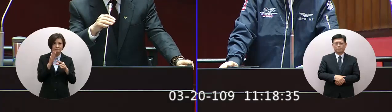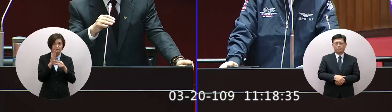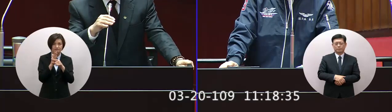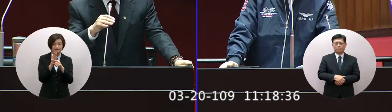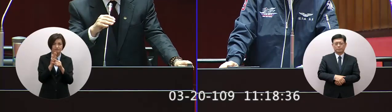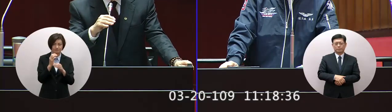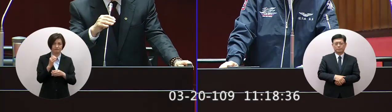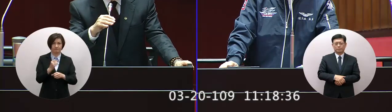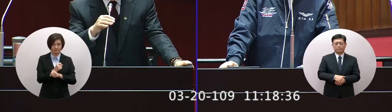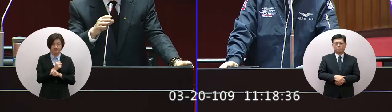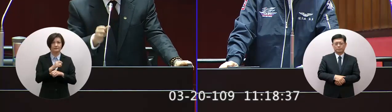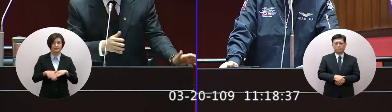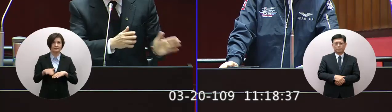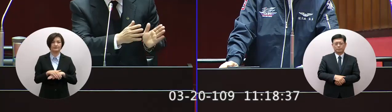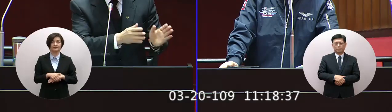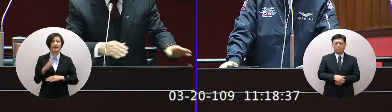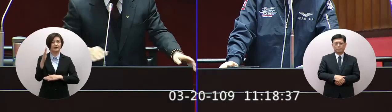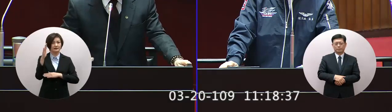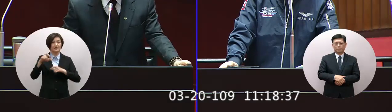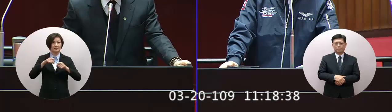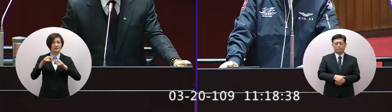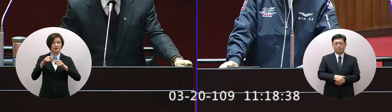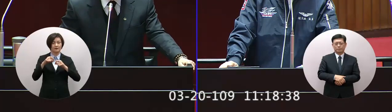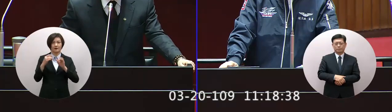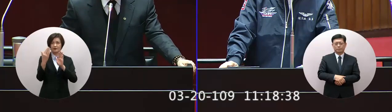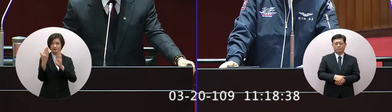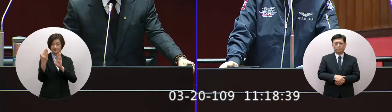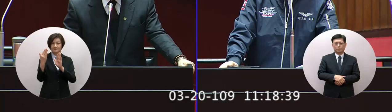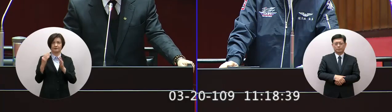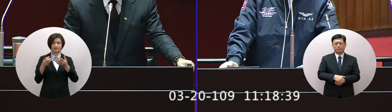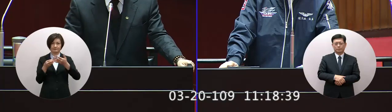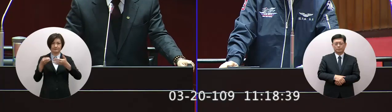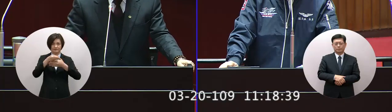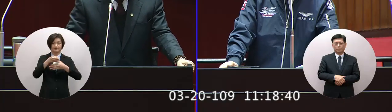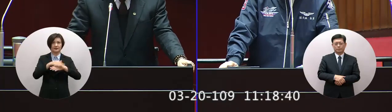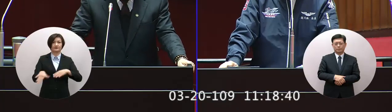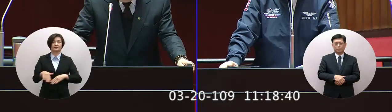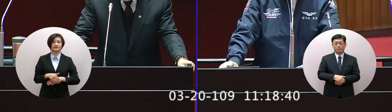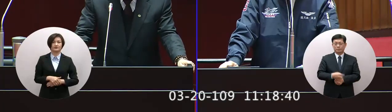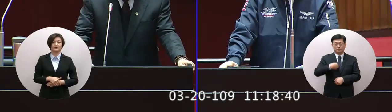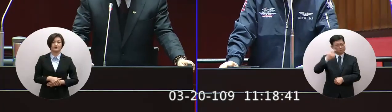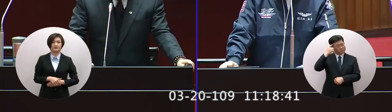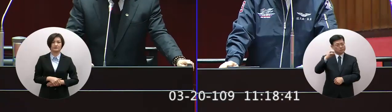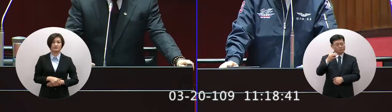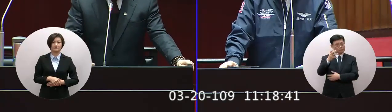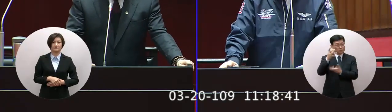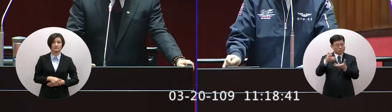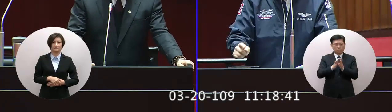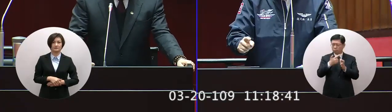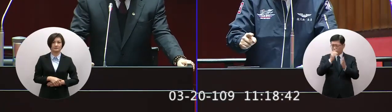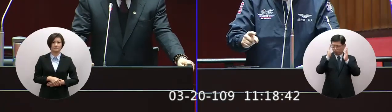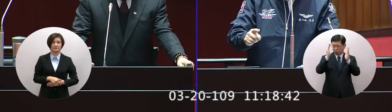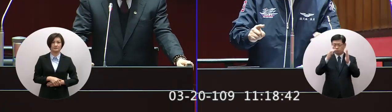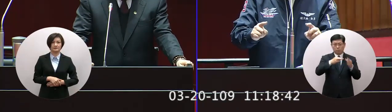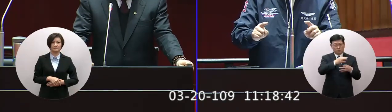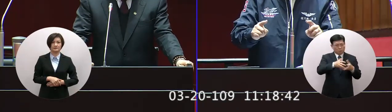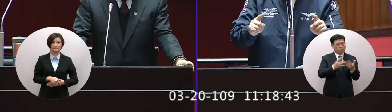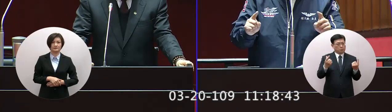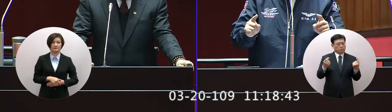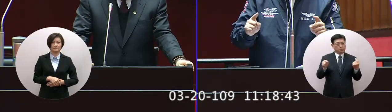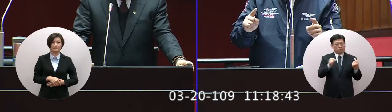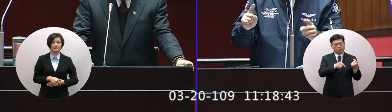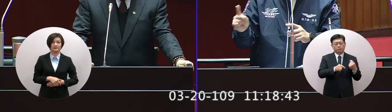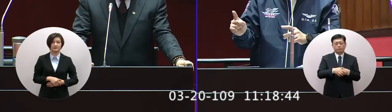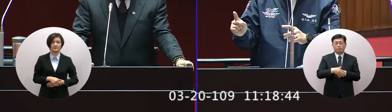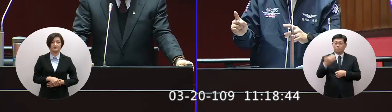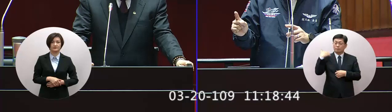啊，所以这个政策的话，基本上我们朝正面的方向来思考。 是，我想财政部很用心，然后跟经济部这边，其实